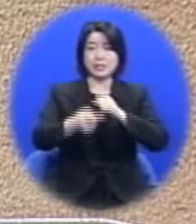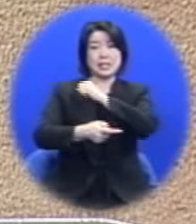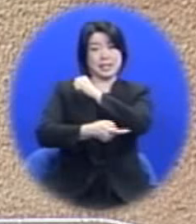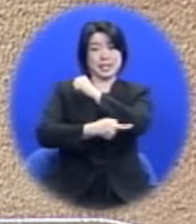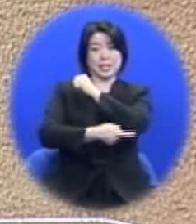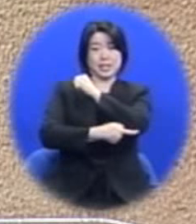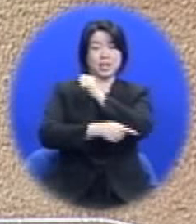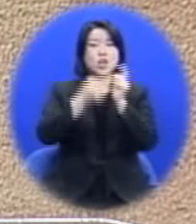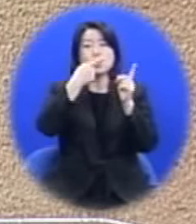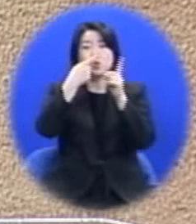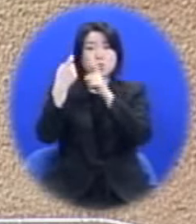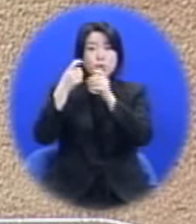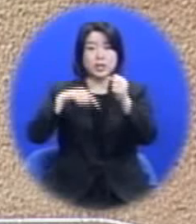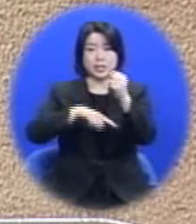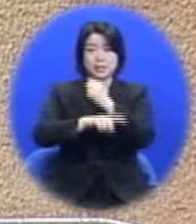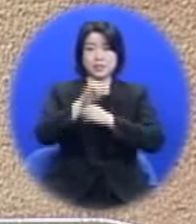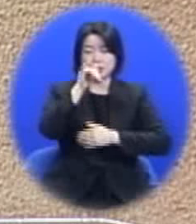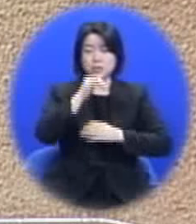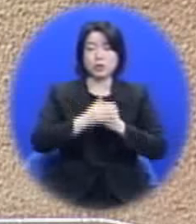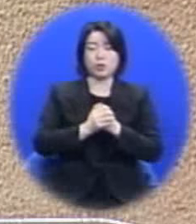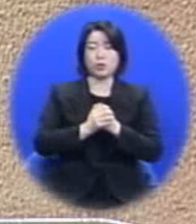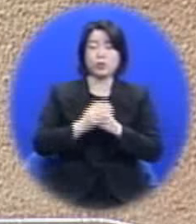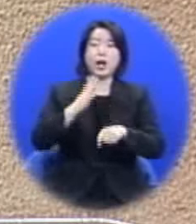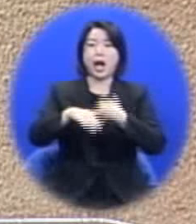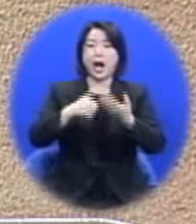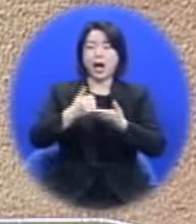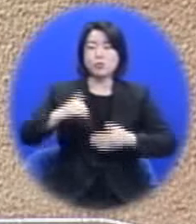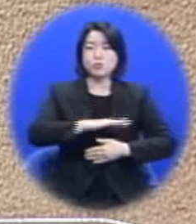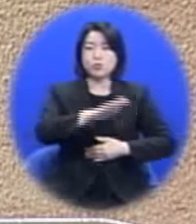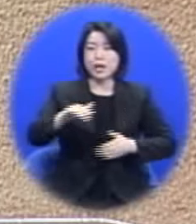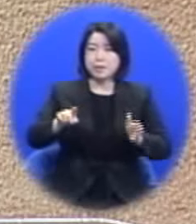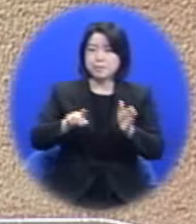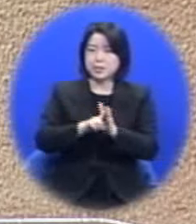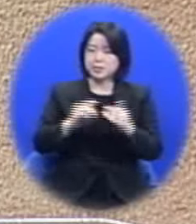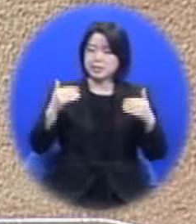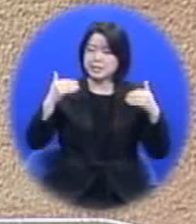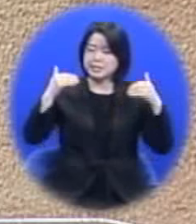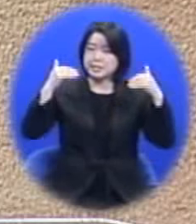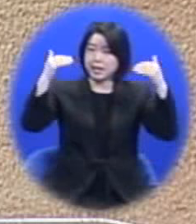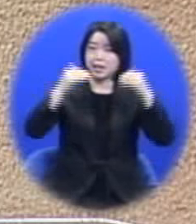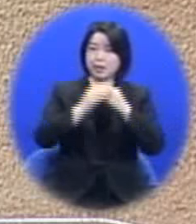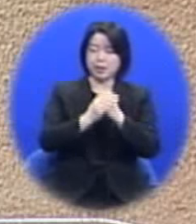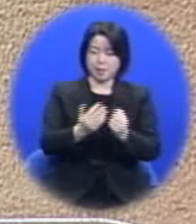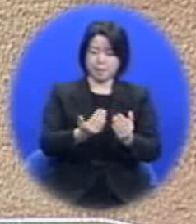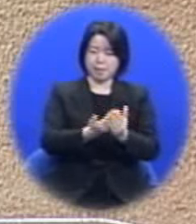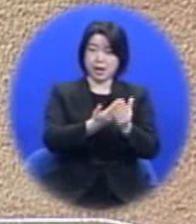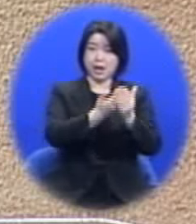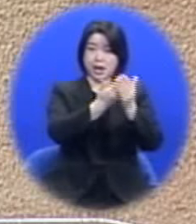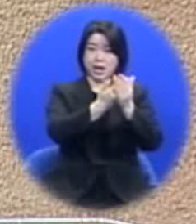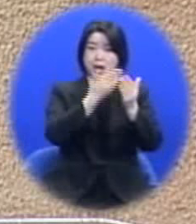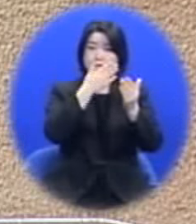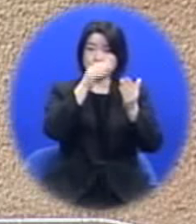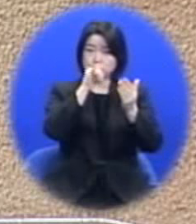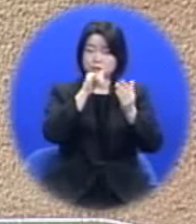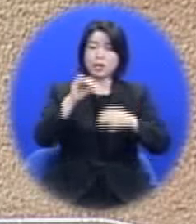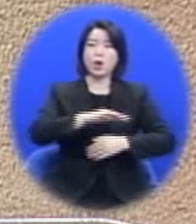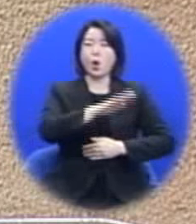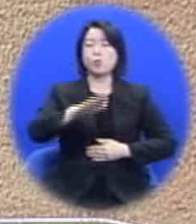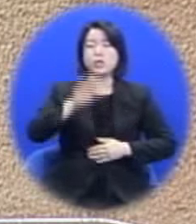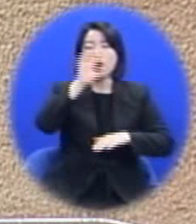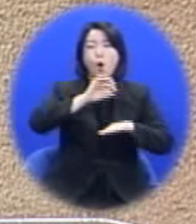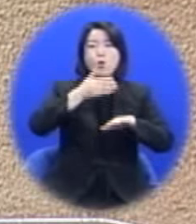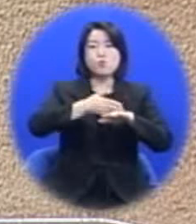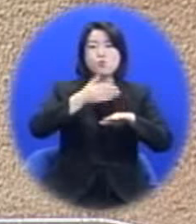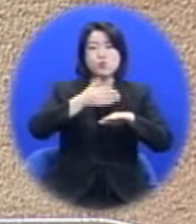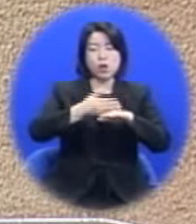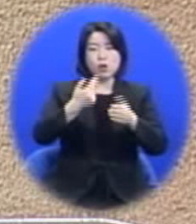뜻입니다. 하나님이 우리를 믿음이 잘하도록 그래서 성숙하도록 우리를 훈련하시는 계기로